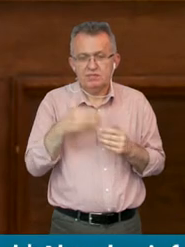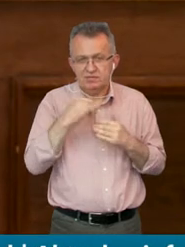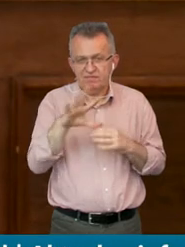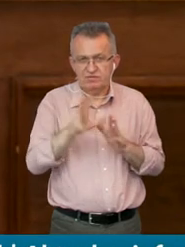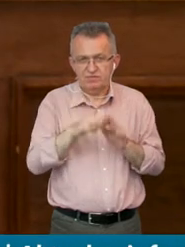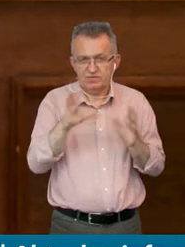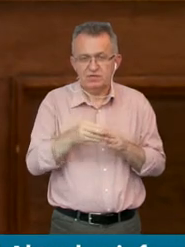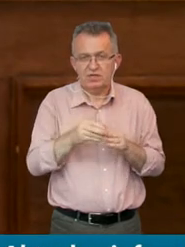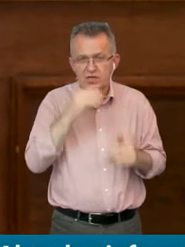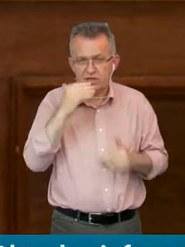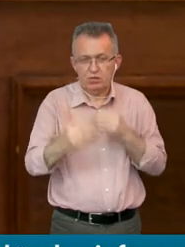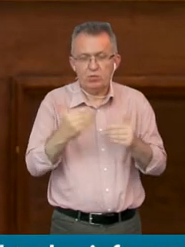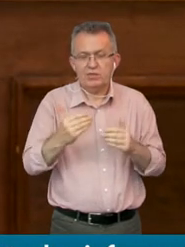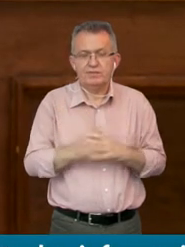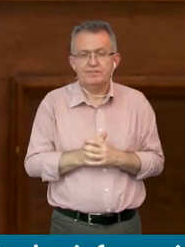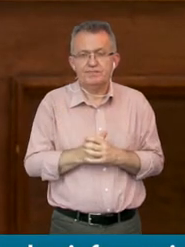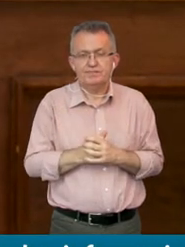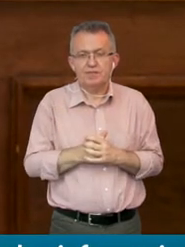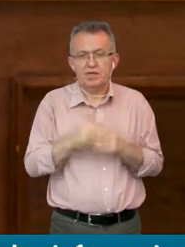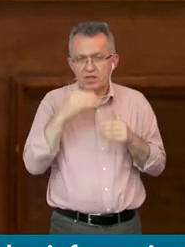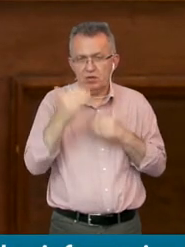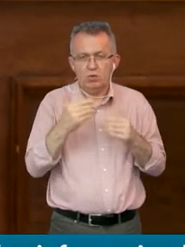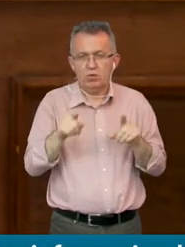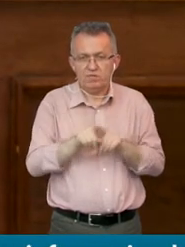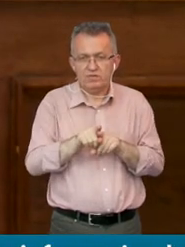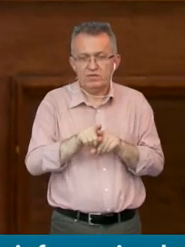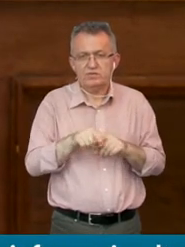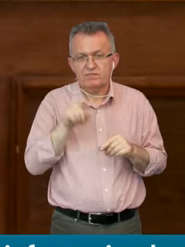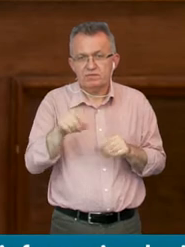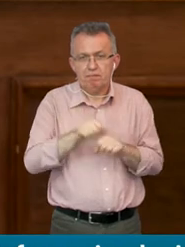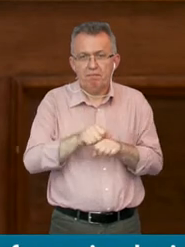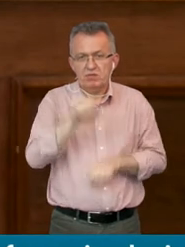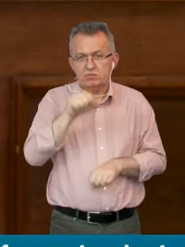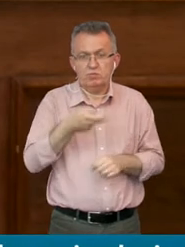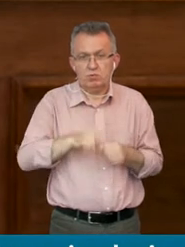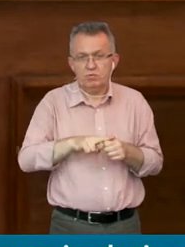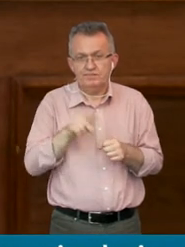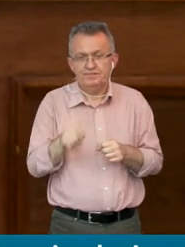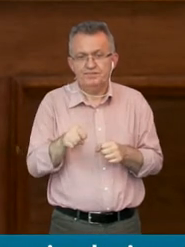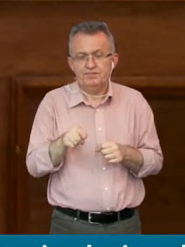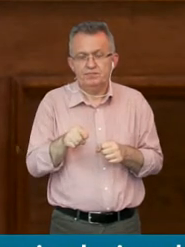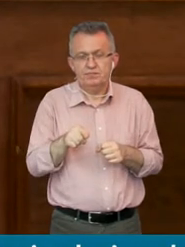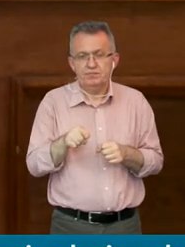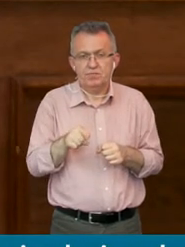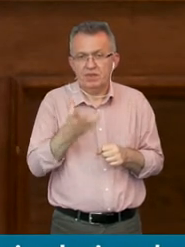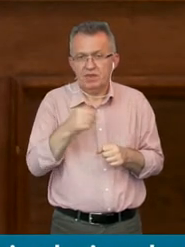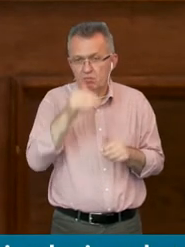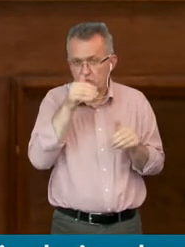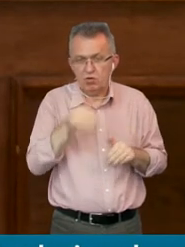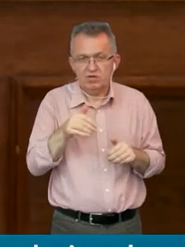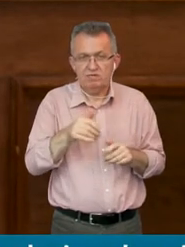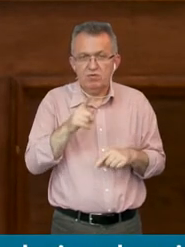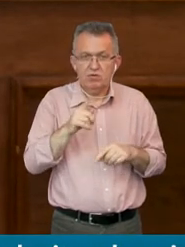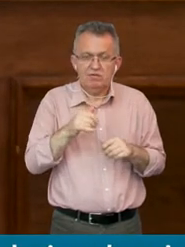im gratuluję. Gratuluję również tym maturzystom, którzy nie mogli w